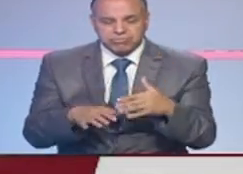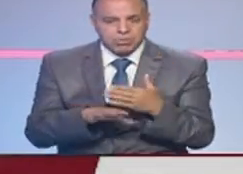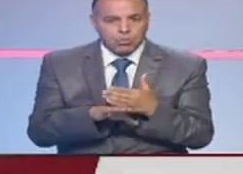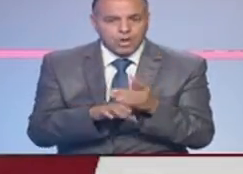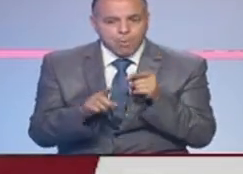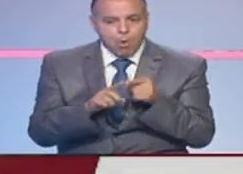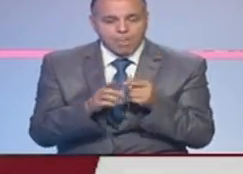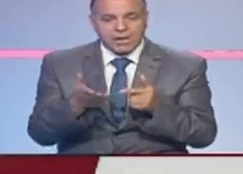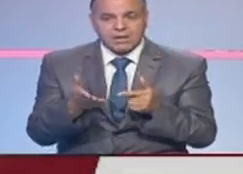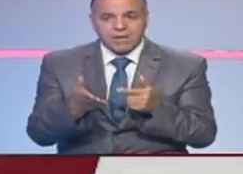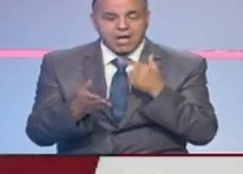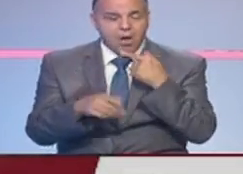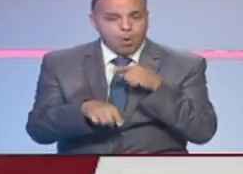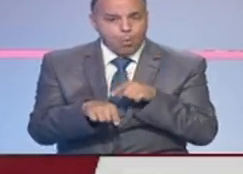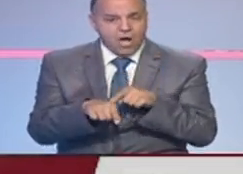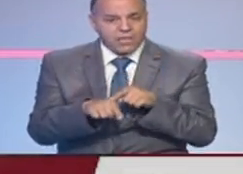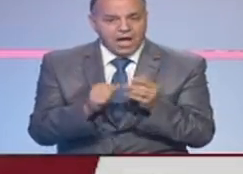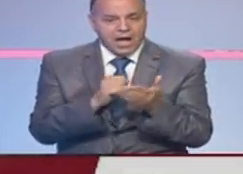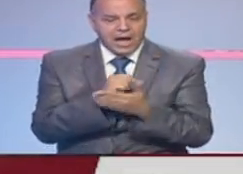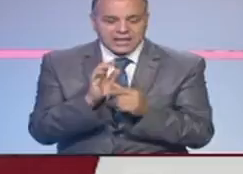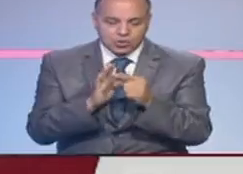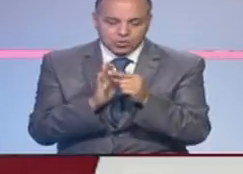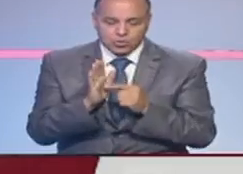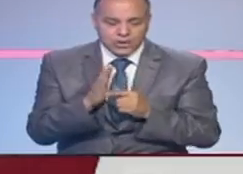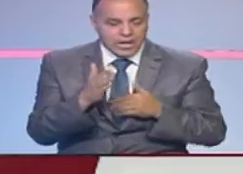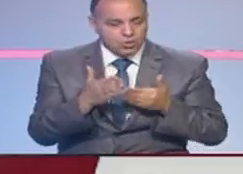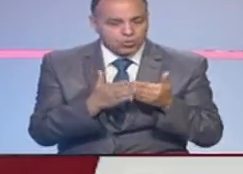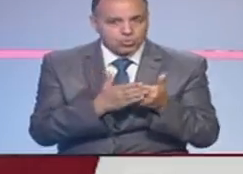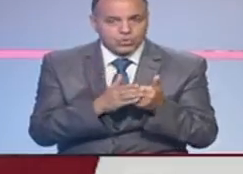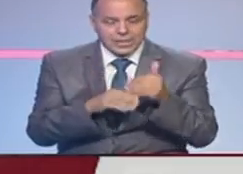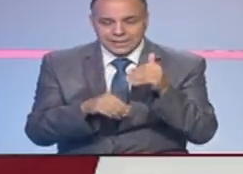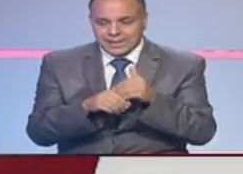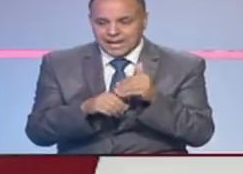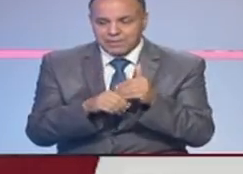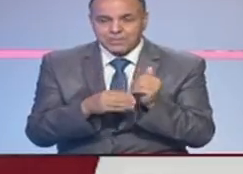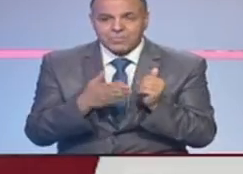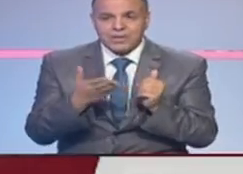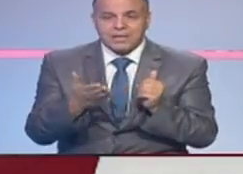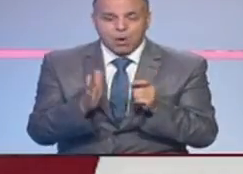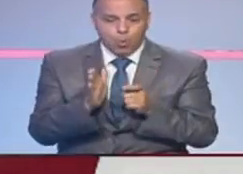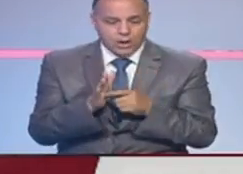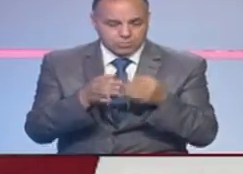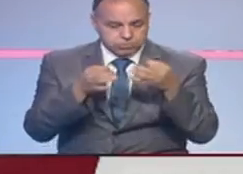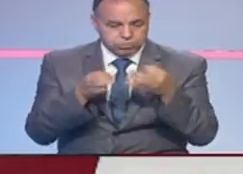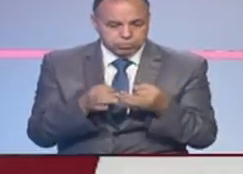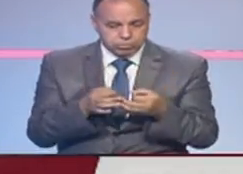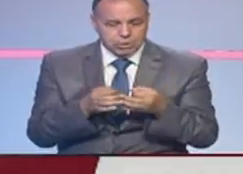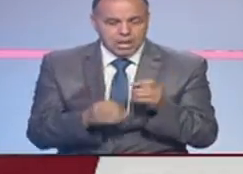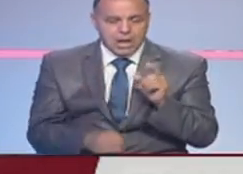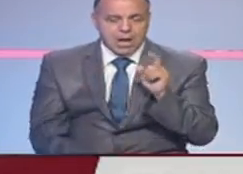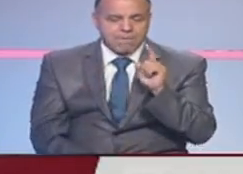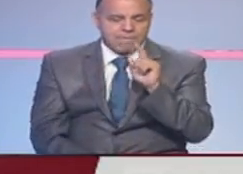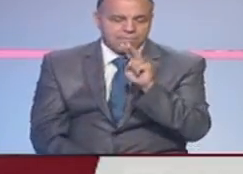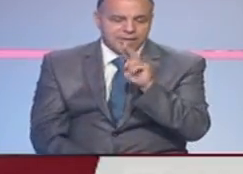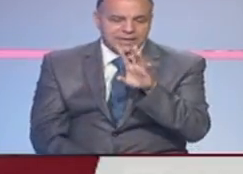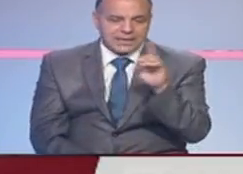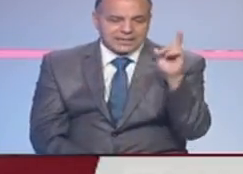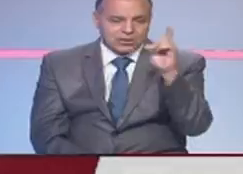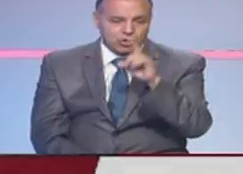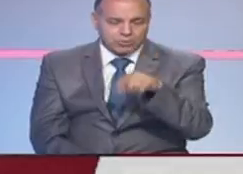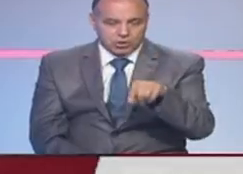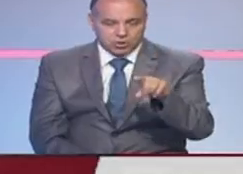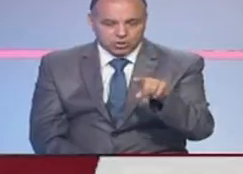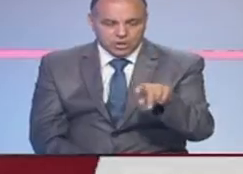مهمته في وضع القاعده الدستوريه للوصول الى الانتخابات في موعدها المحدد يوم الرابع والعشرين من ديسمبر